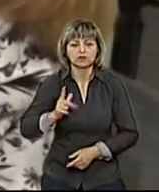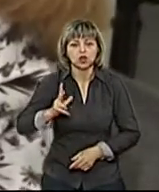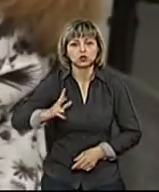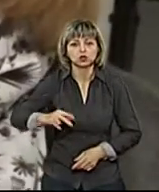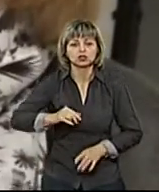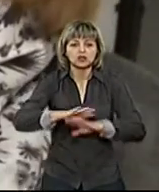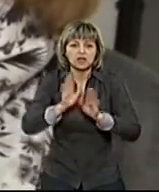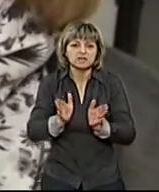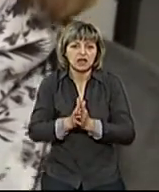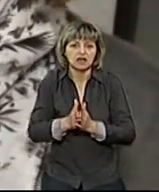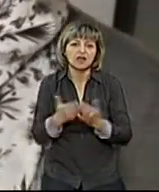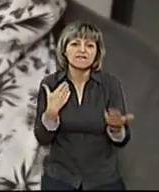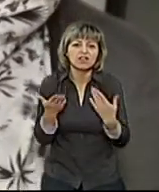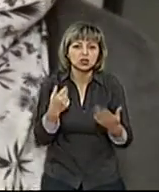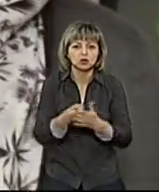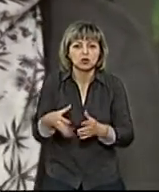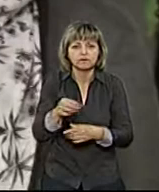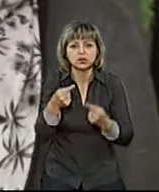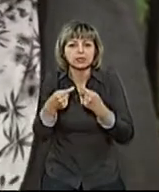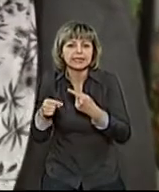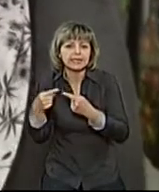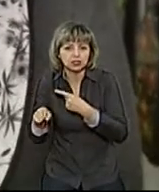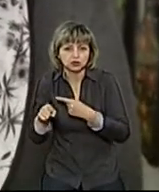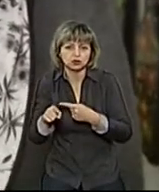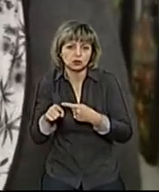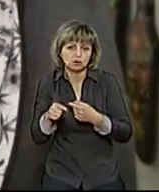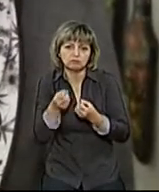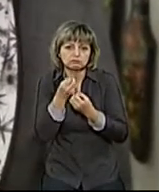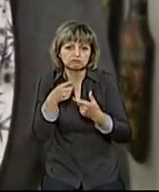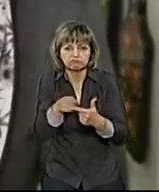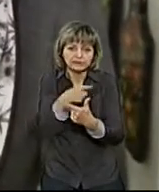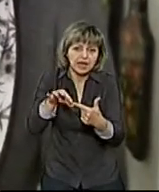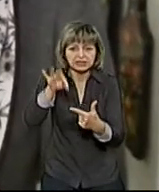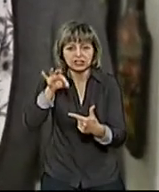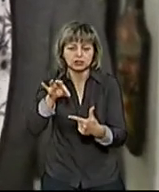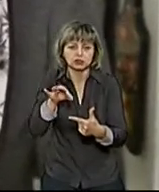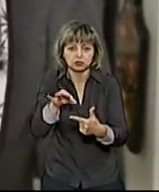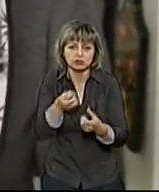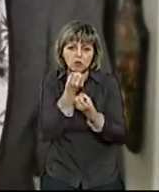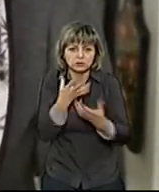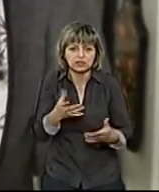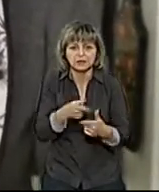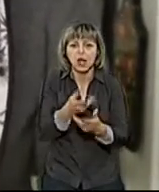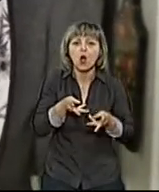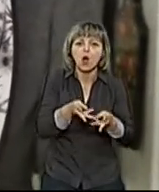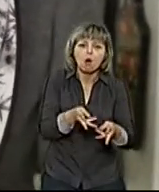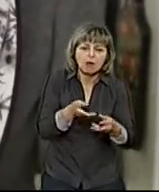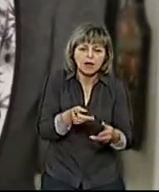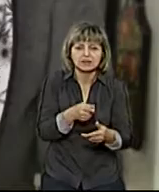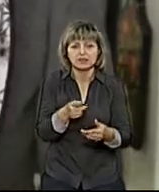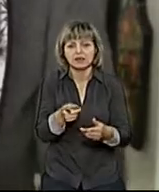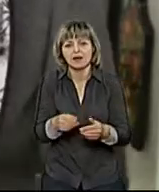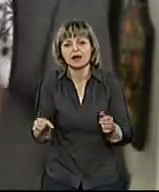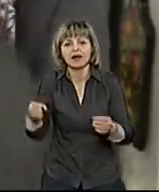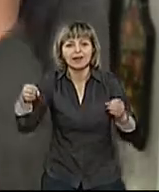Я взагалі відношуся до всього альтернативного позитивно, до альтернативного опалення, до альтернативної